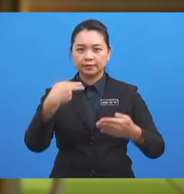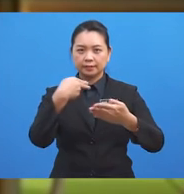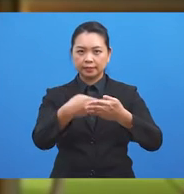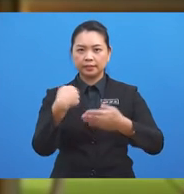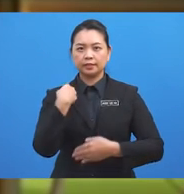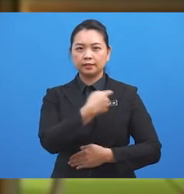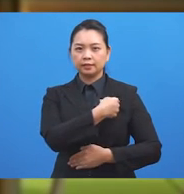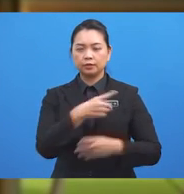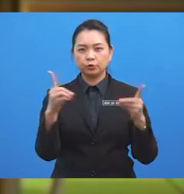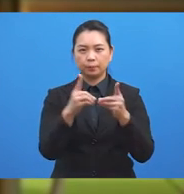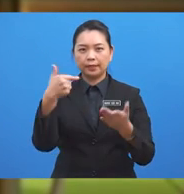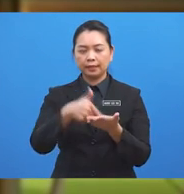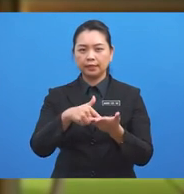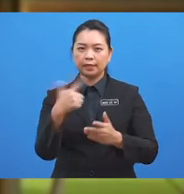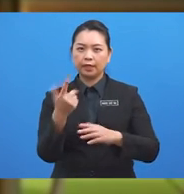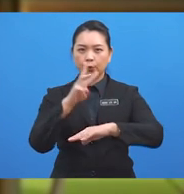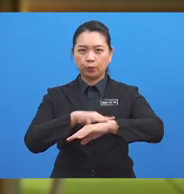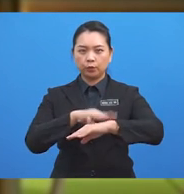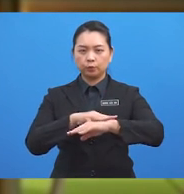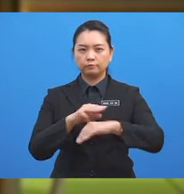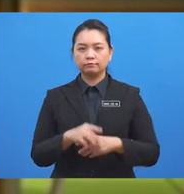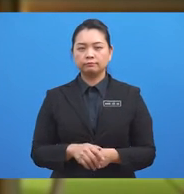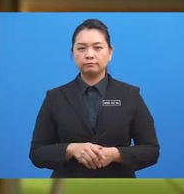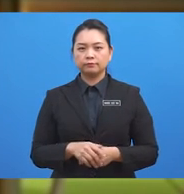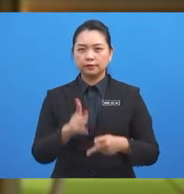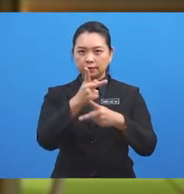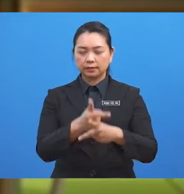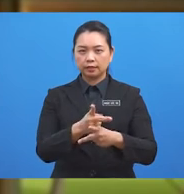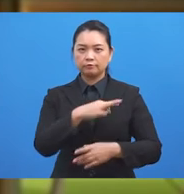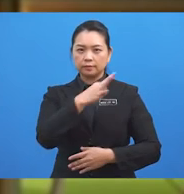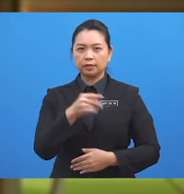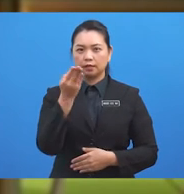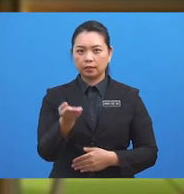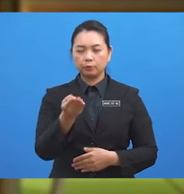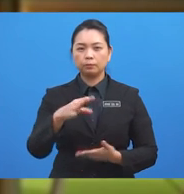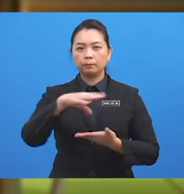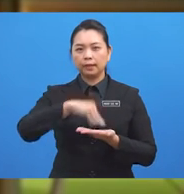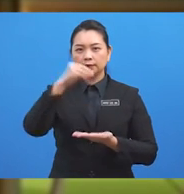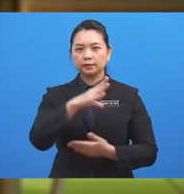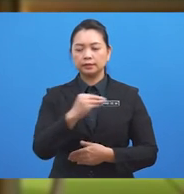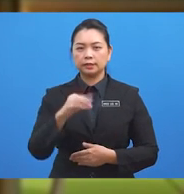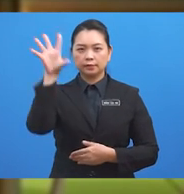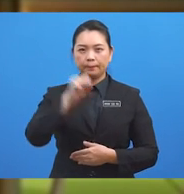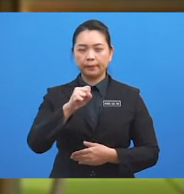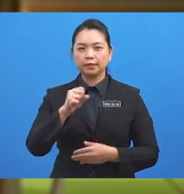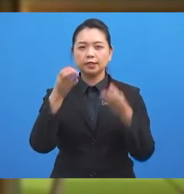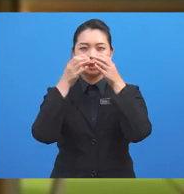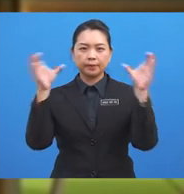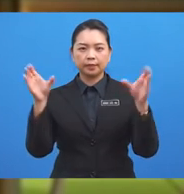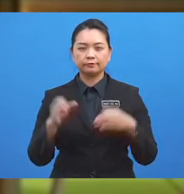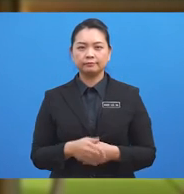Sehingga berjumpa lagi di lain waktu, kekalkan semangat kamu untuk belajar dan mencapai